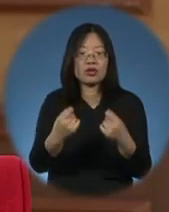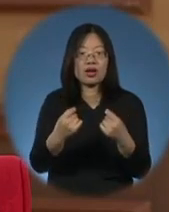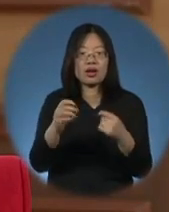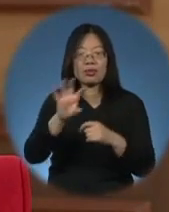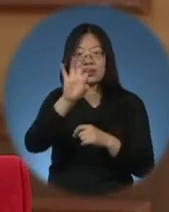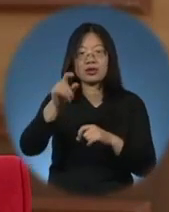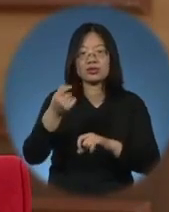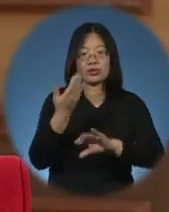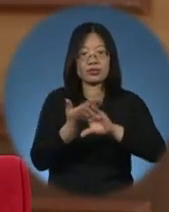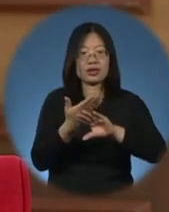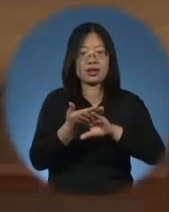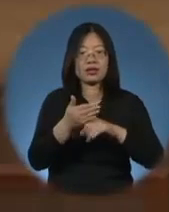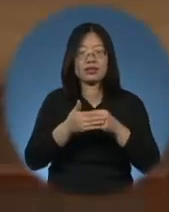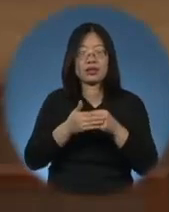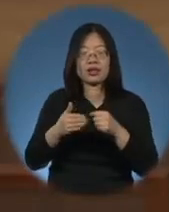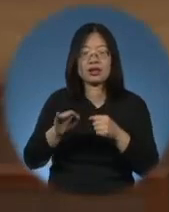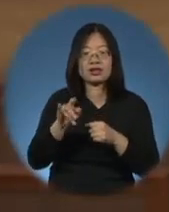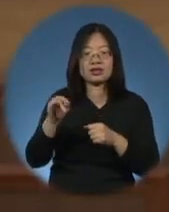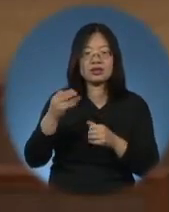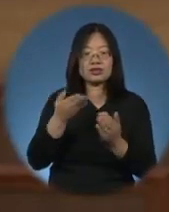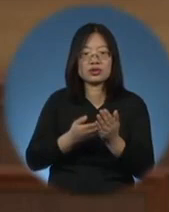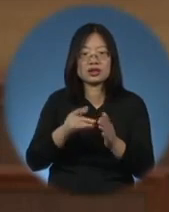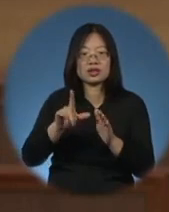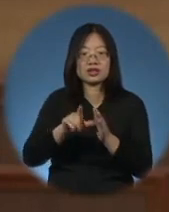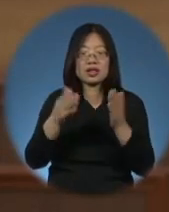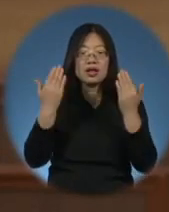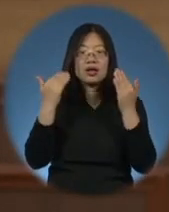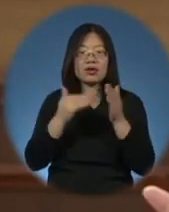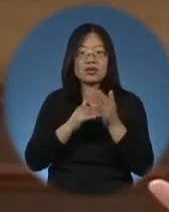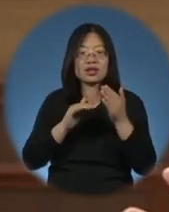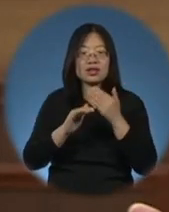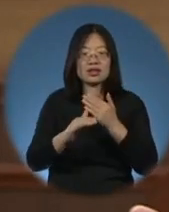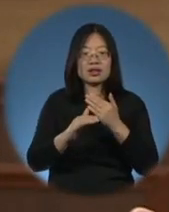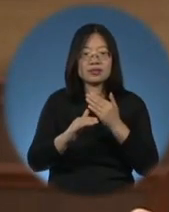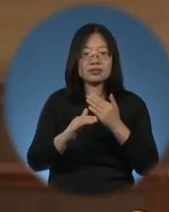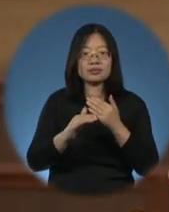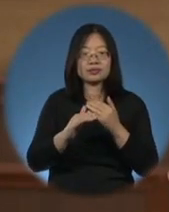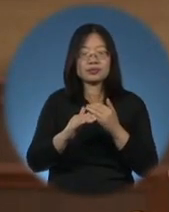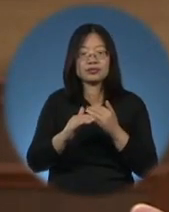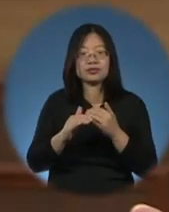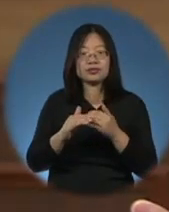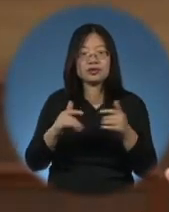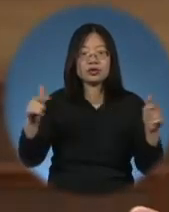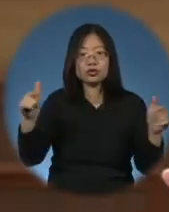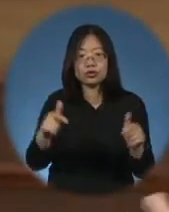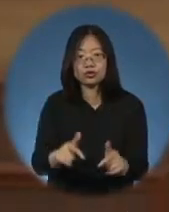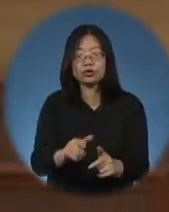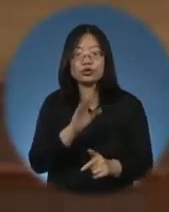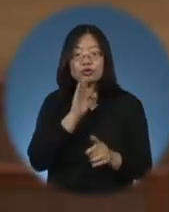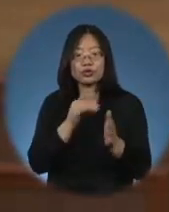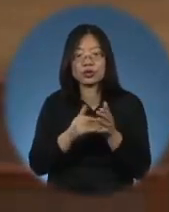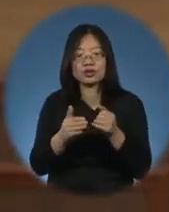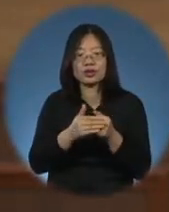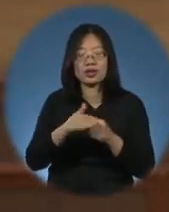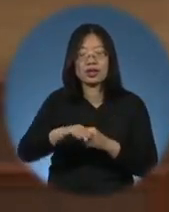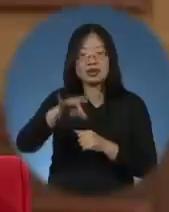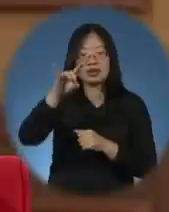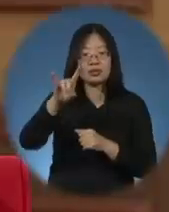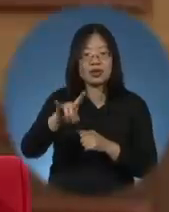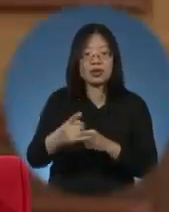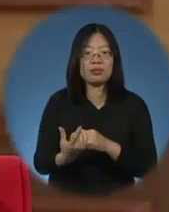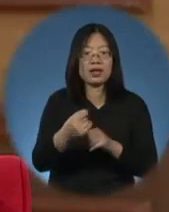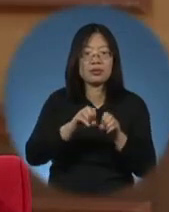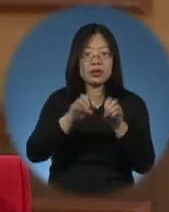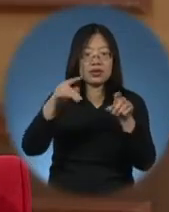패턴이 좀 다릅니다. 아. 그럼 페이크 뉴스는 시간이 지나면은 일종의 자정 효과가 있어요. 점점 줄어들어요? 예. 그래서 오. 처음에는